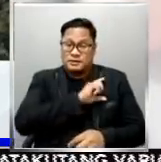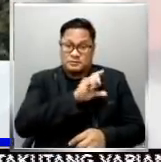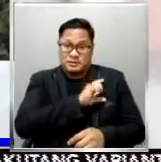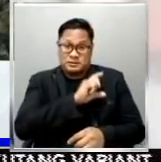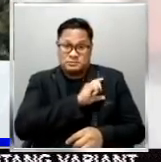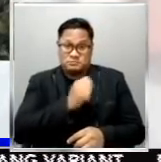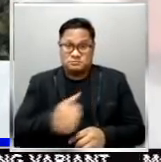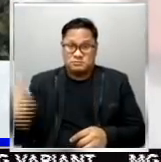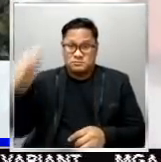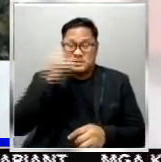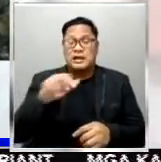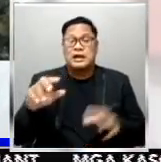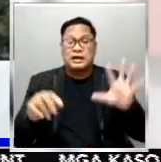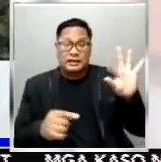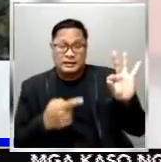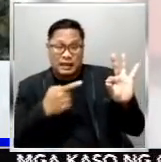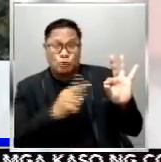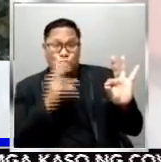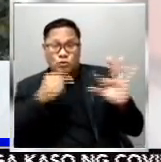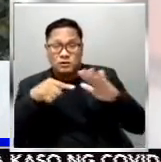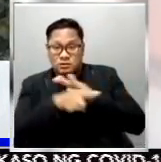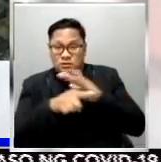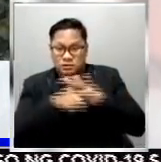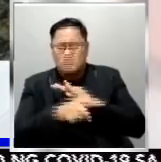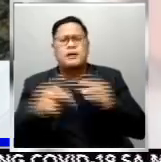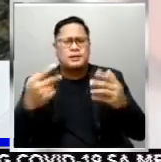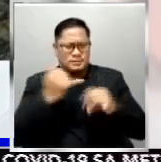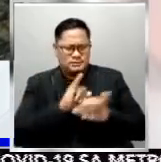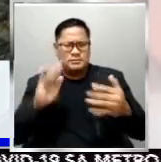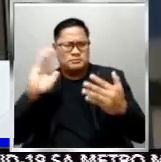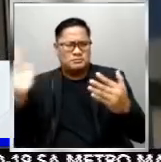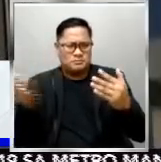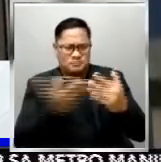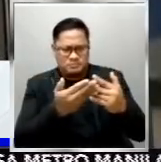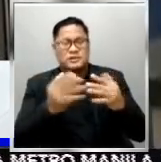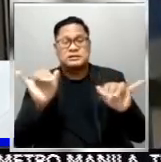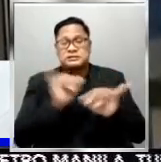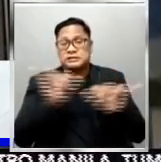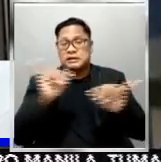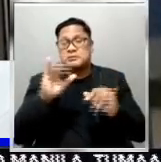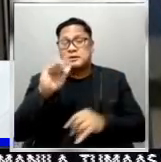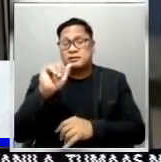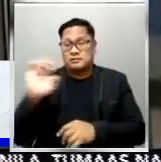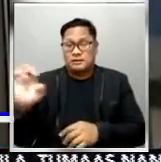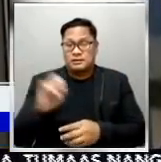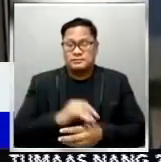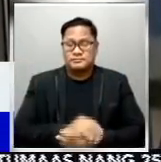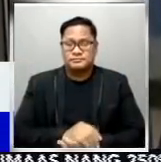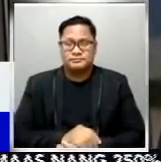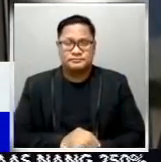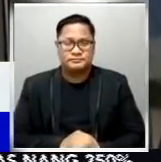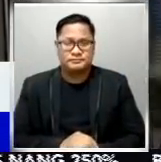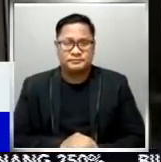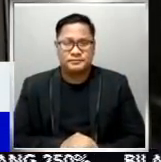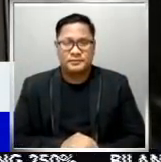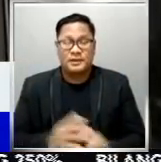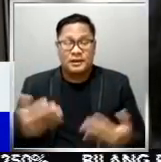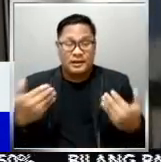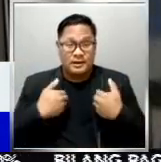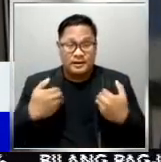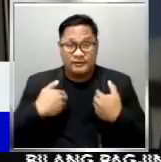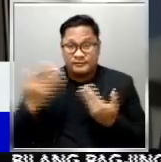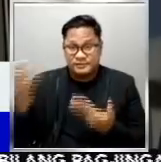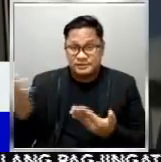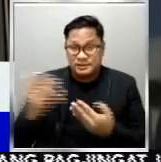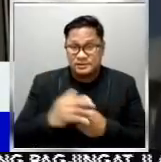ang 9 na iba pang nakatakas, sinampahan na rin ng mga kahalintulad na kaso. Yung nandyan po sa kuan, sa